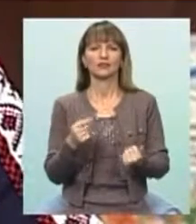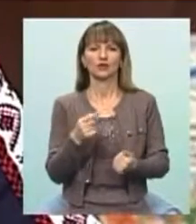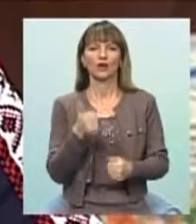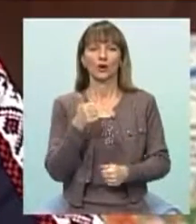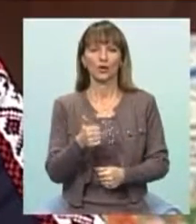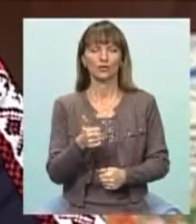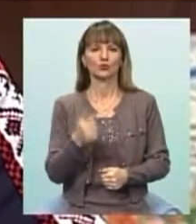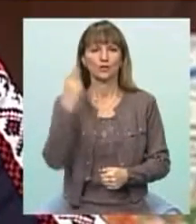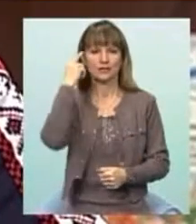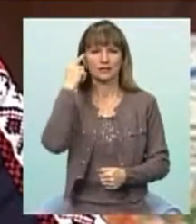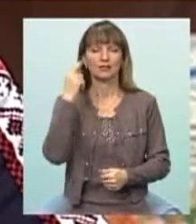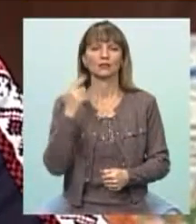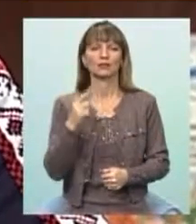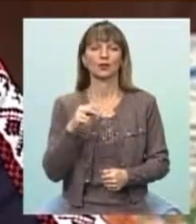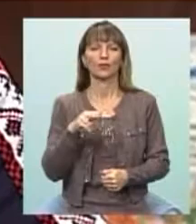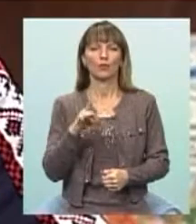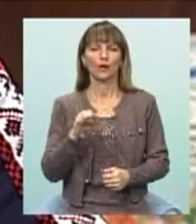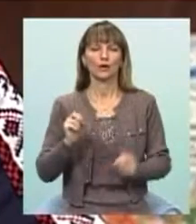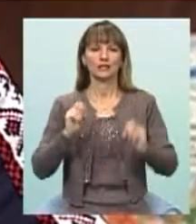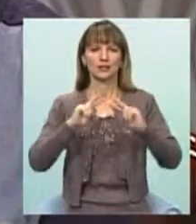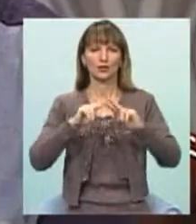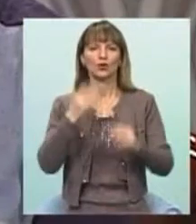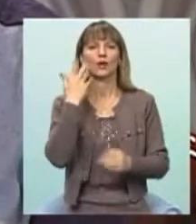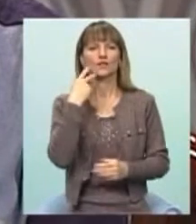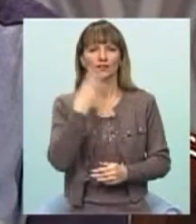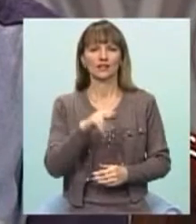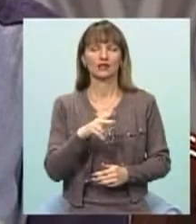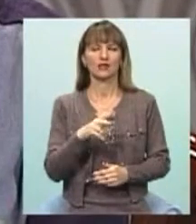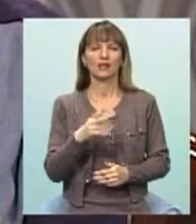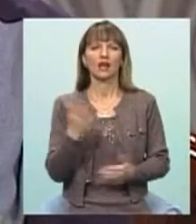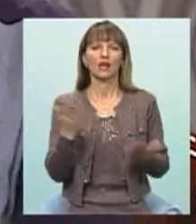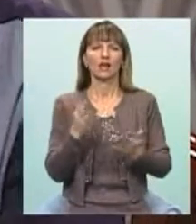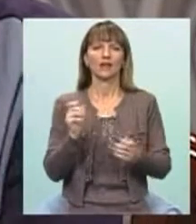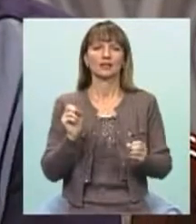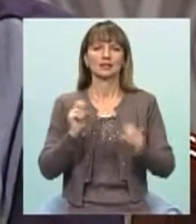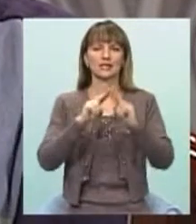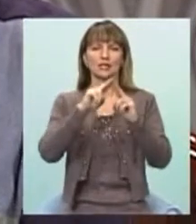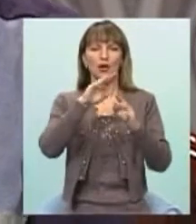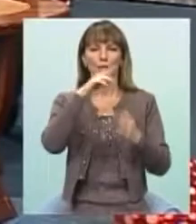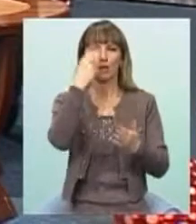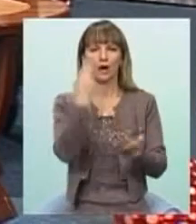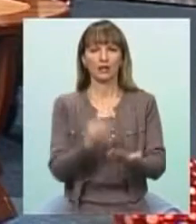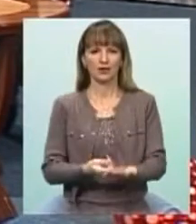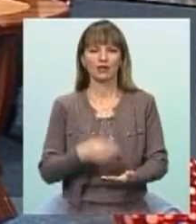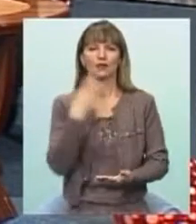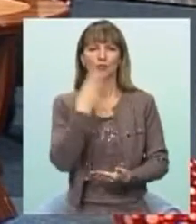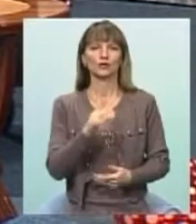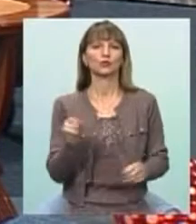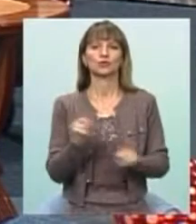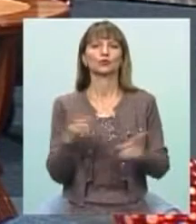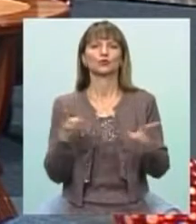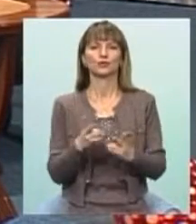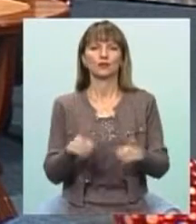дуже добре орієнтуєшся у цих зірках. А ти колись бачив таке явище, як падаюча зірка? Так, бачив. І що треба